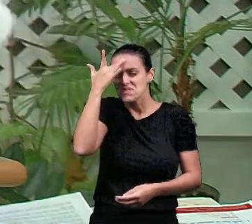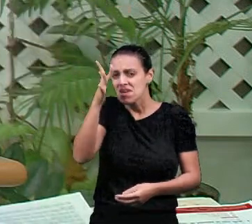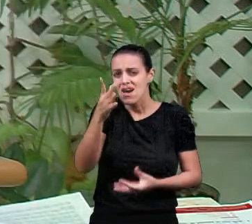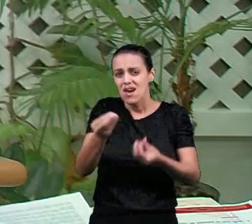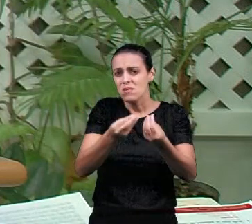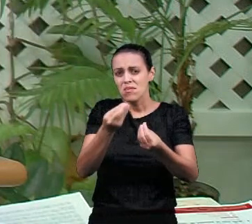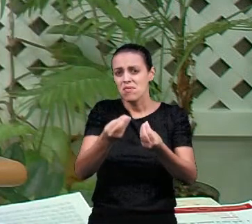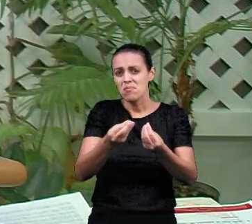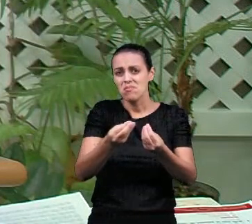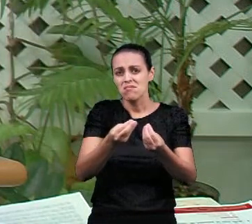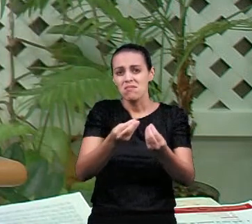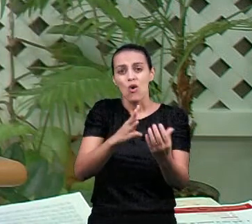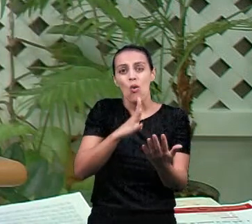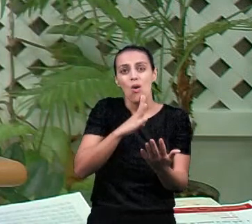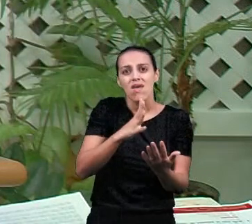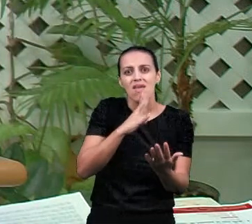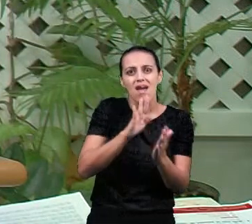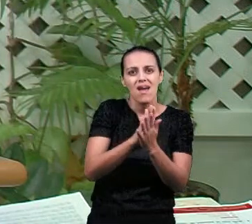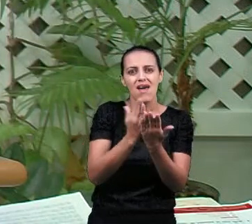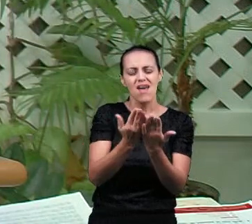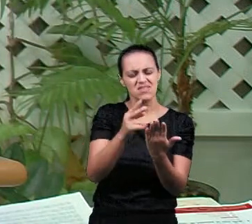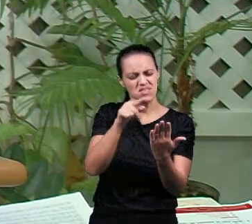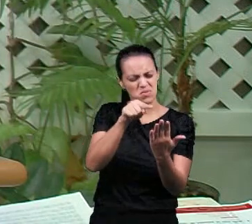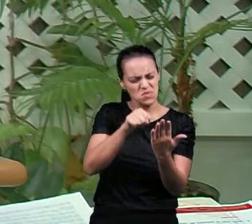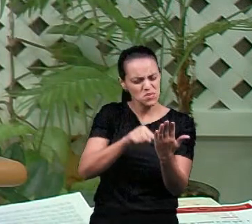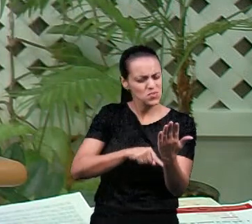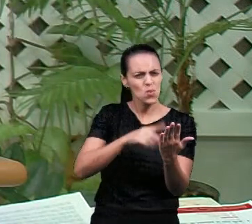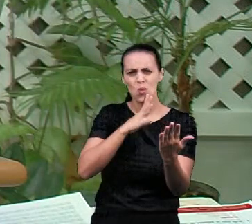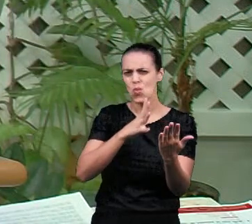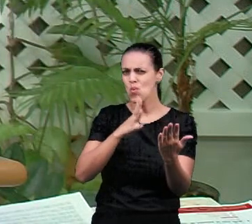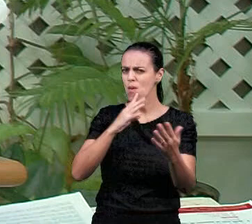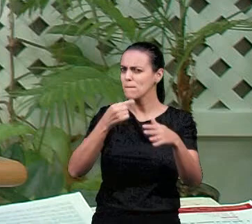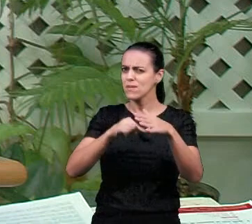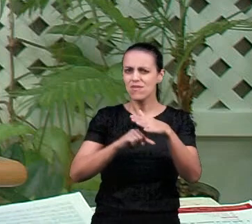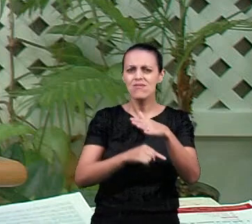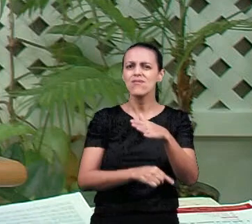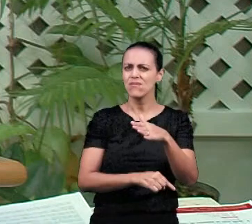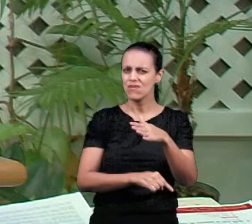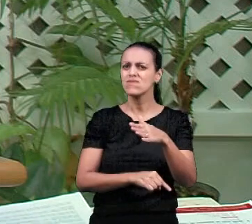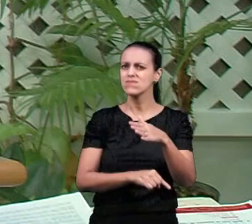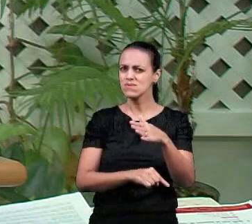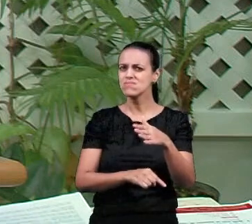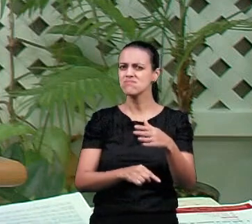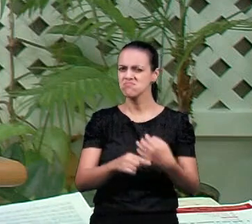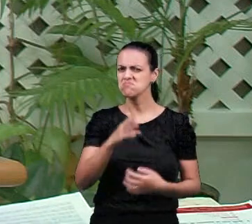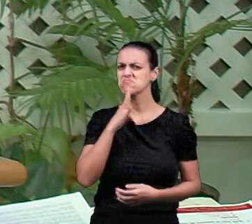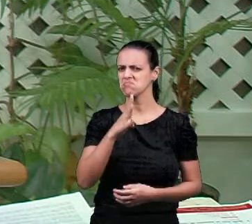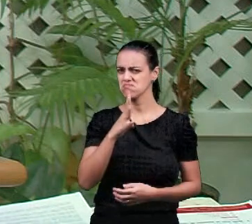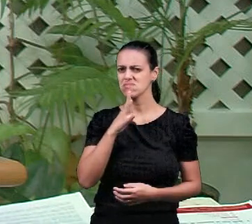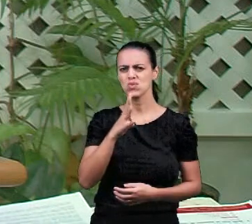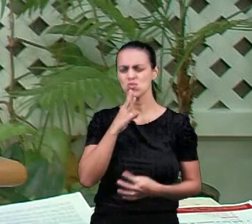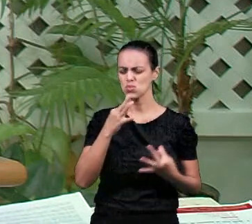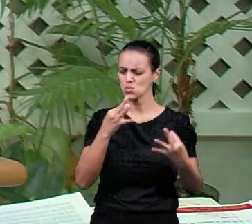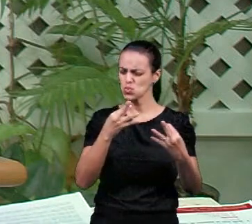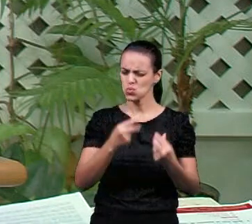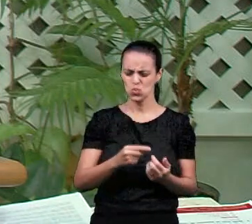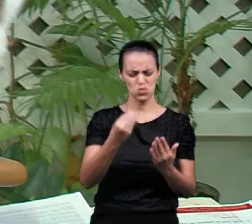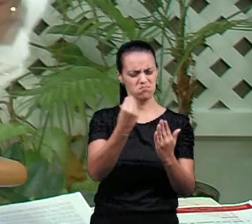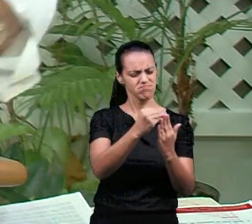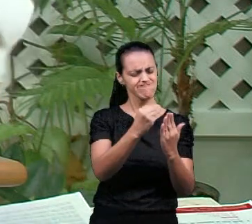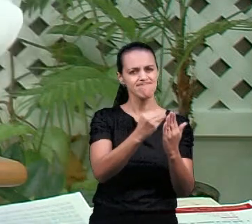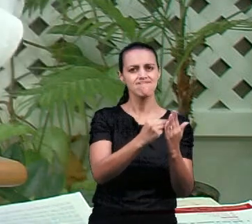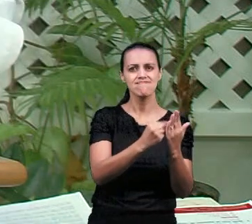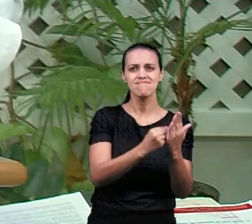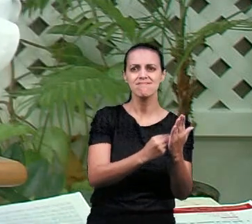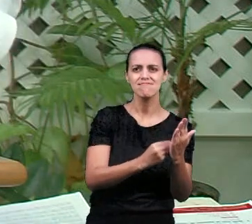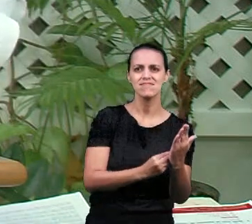utiliser cela. Il connaissait la Bible profondément. Le Lévite connaissait la Bible parce qu'il connaissait tout le rituel du culte.